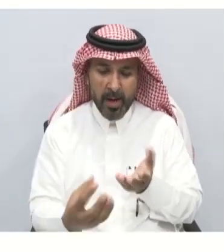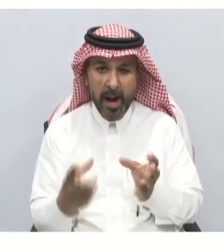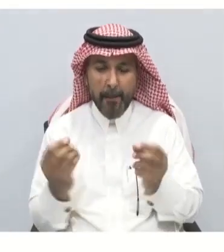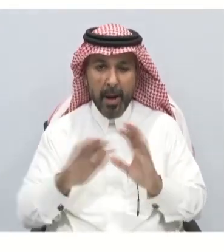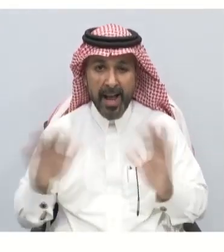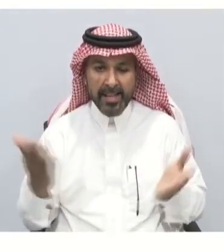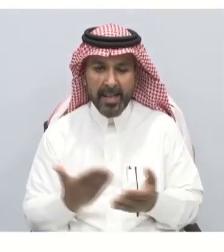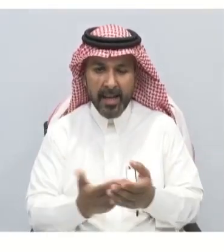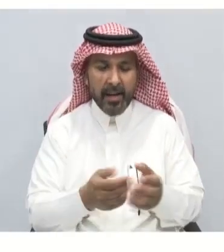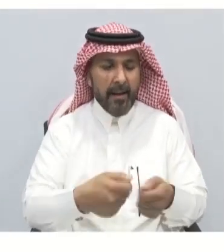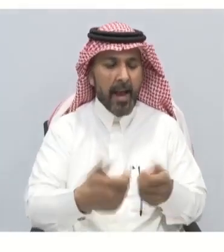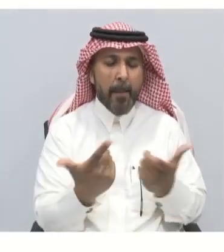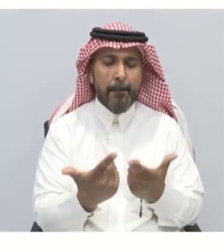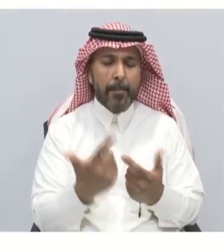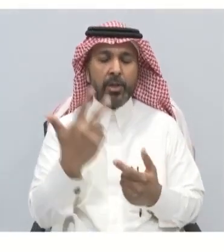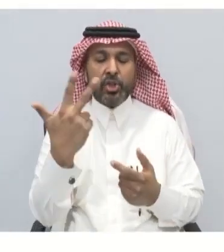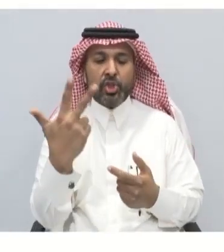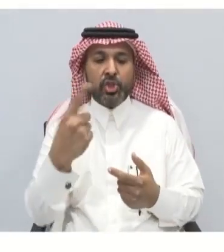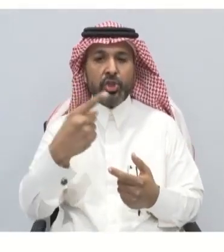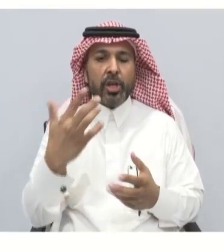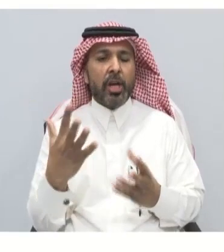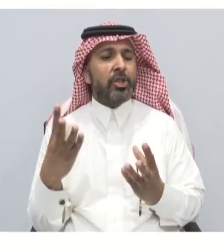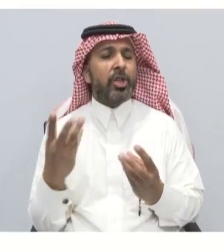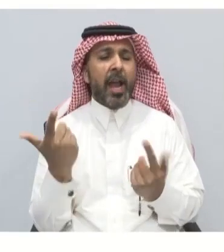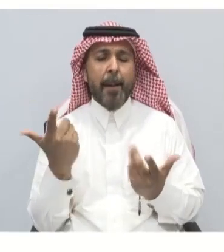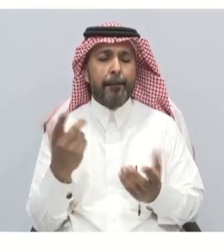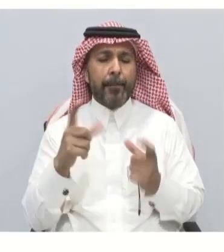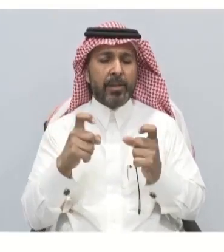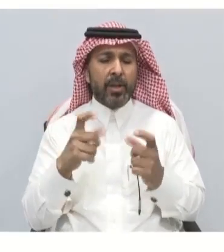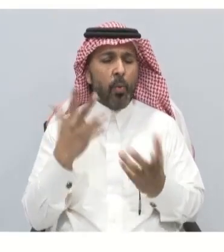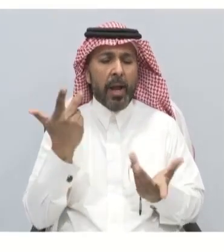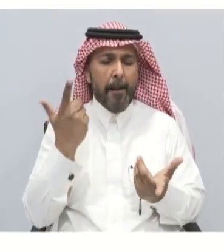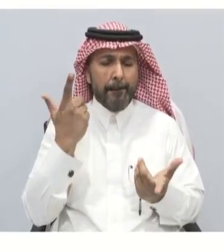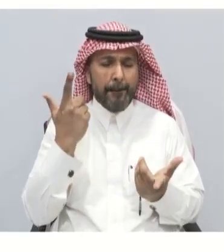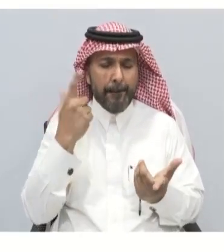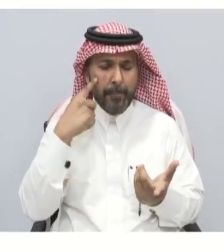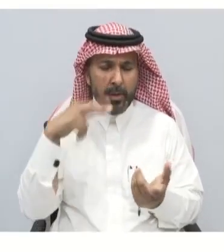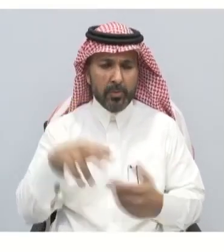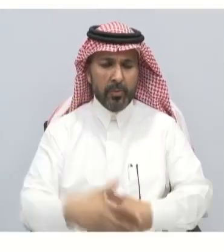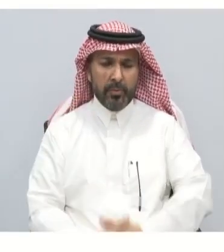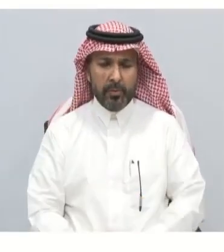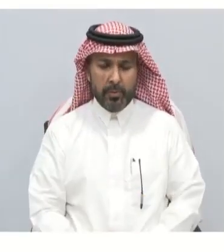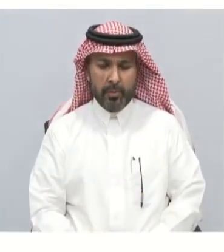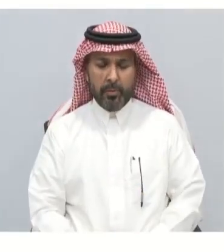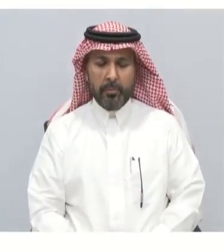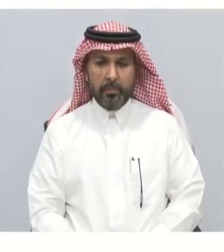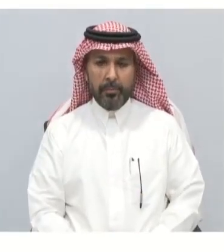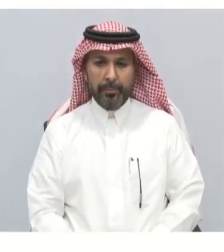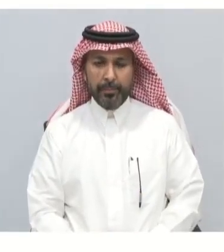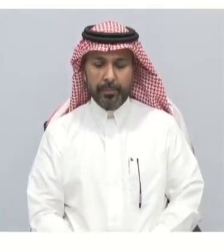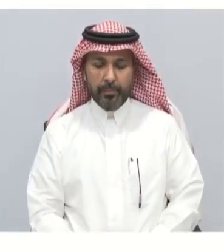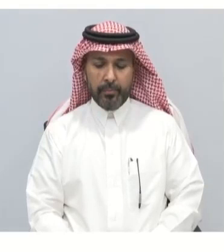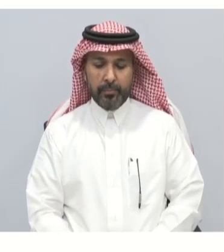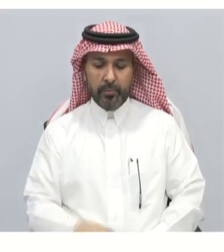يعني المطلوب كم عدد الاوراق اللي صورها سعد بتكلفه 19 ريالا